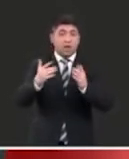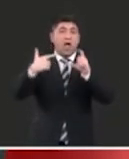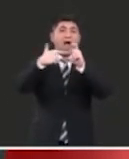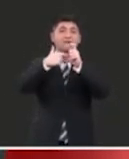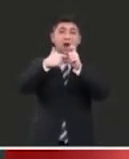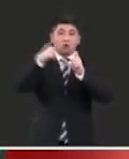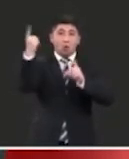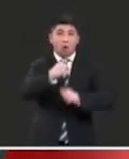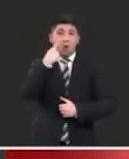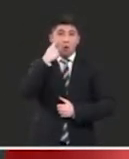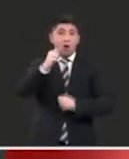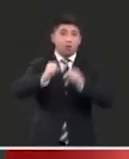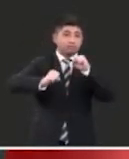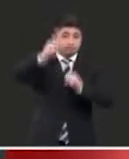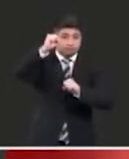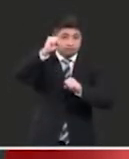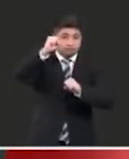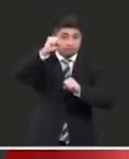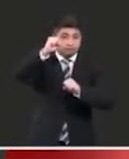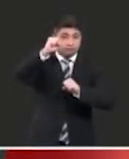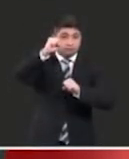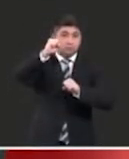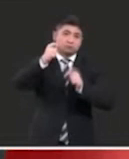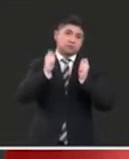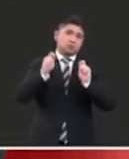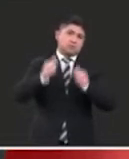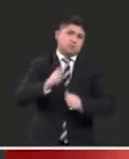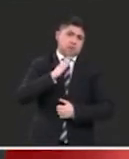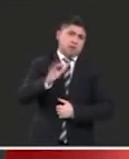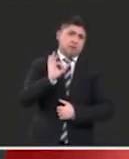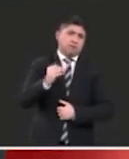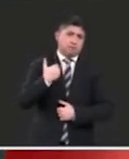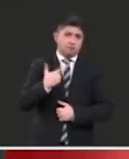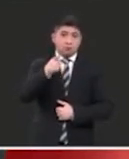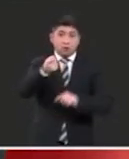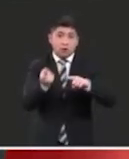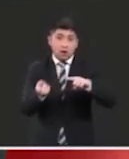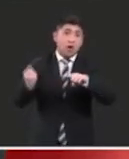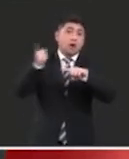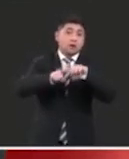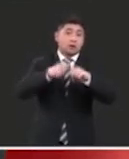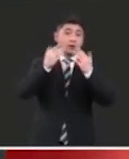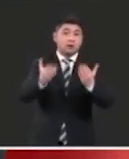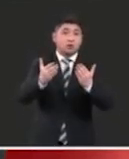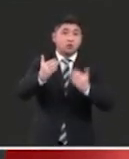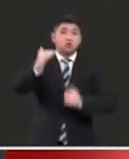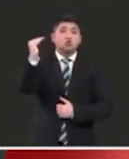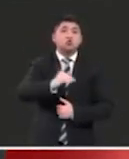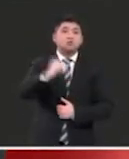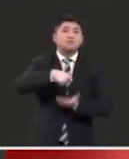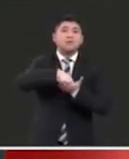enflasyon oranı kadar artış zaten yapıyoruz. Buna ilave olarak düşük maaş